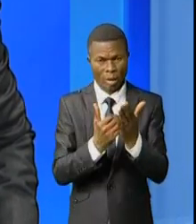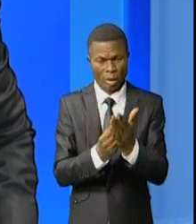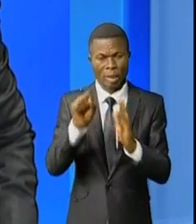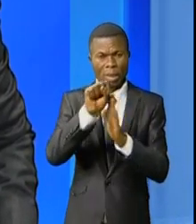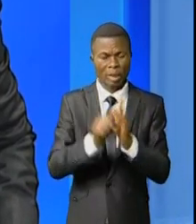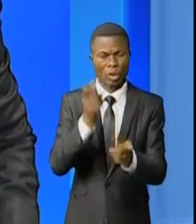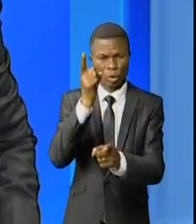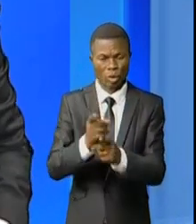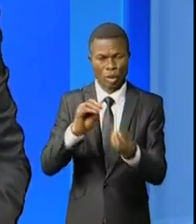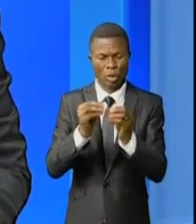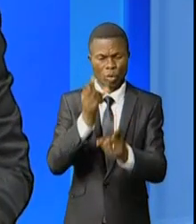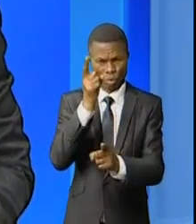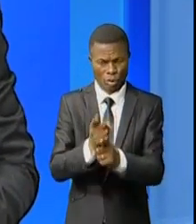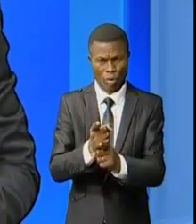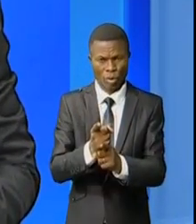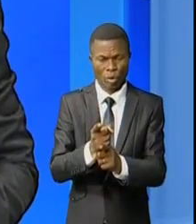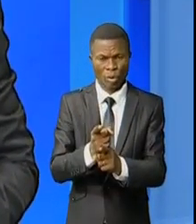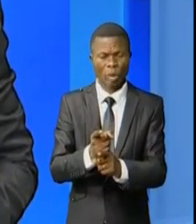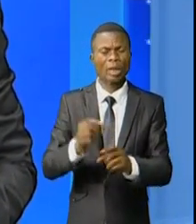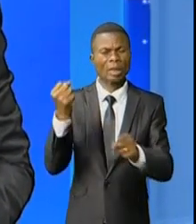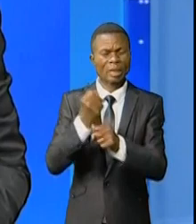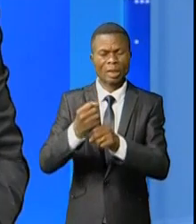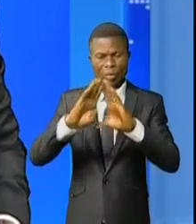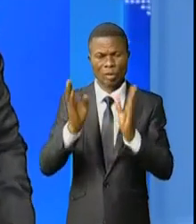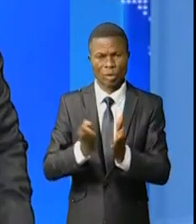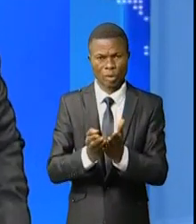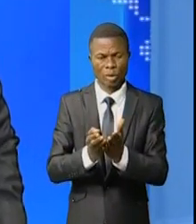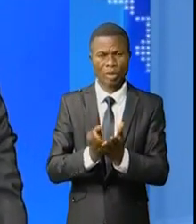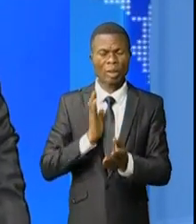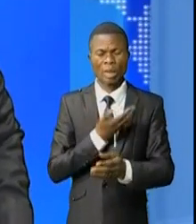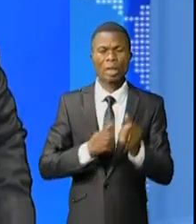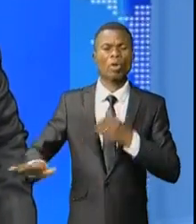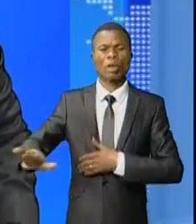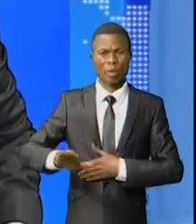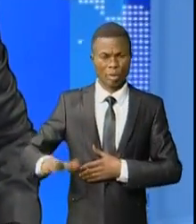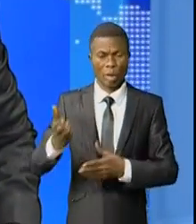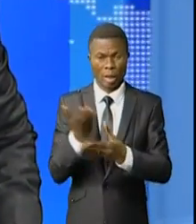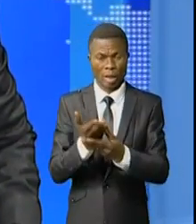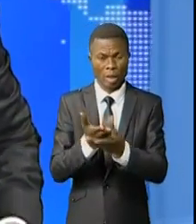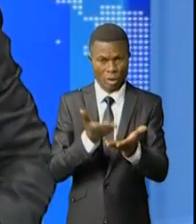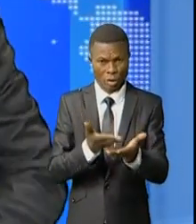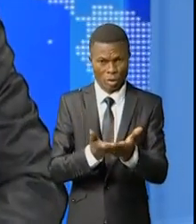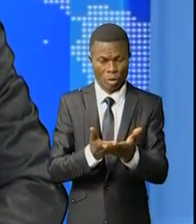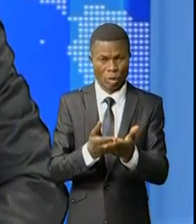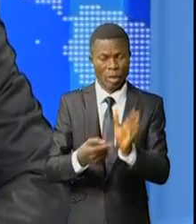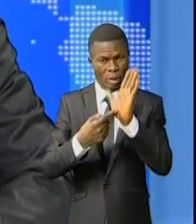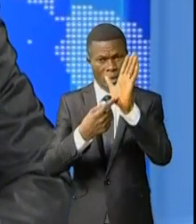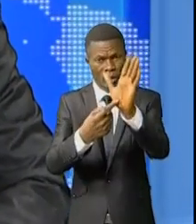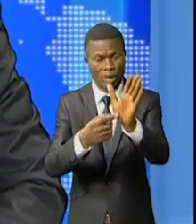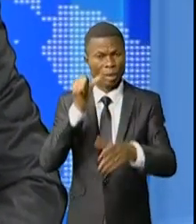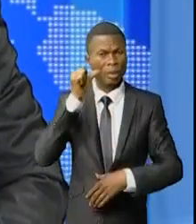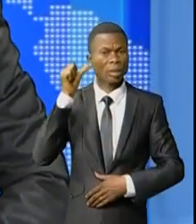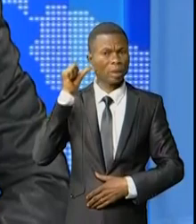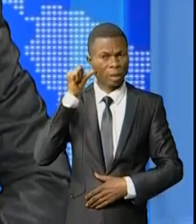statistiques fiables et régulières dans tout le domaine de la vie nationale. Ce document a été présenté